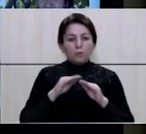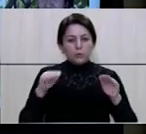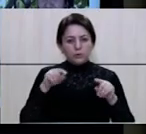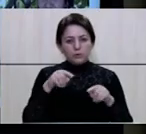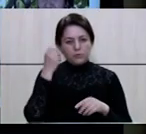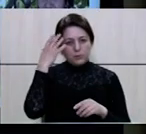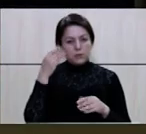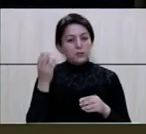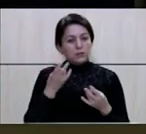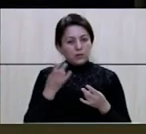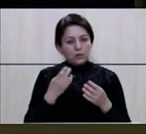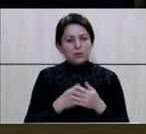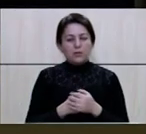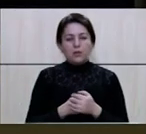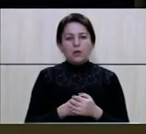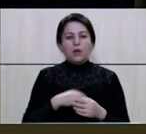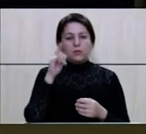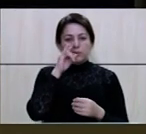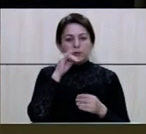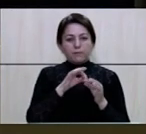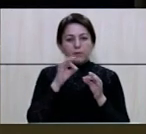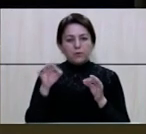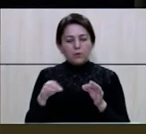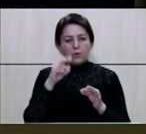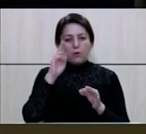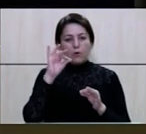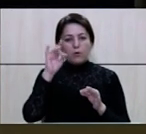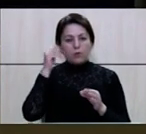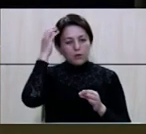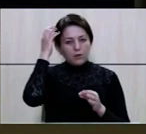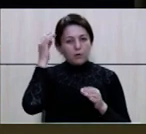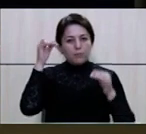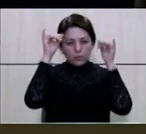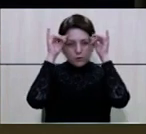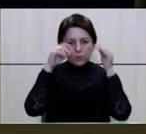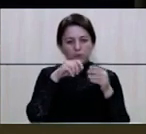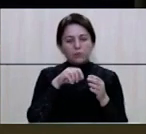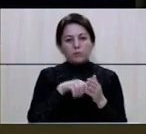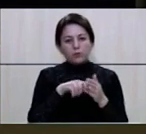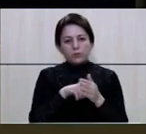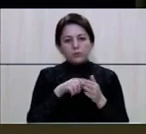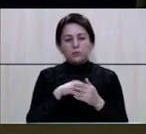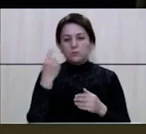olishingiz kerakki, Samarqand viloyati qoramolchilikda birinchi o'rinda turadi.